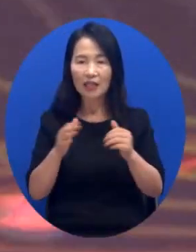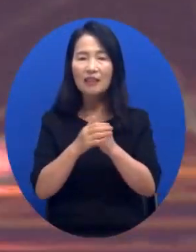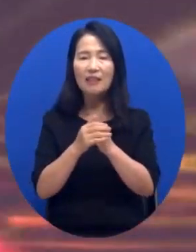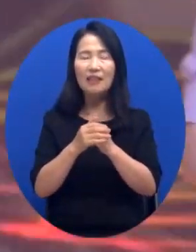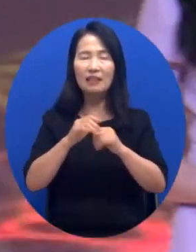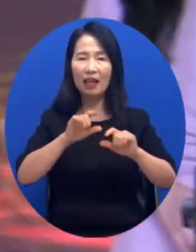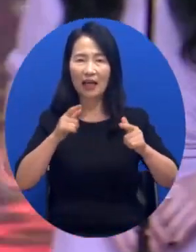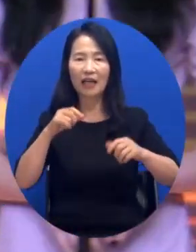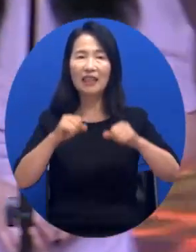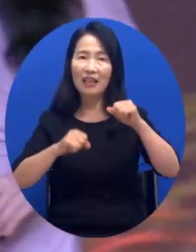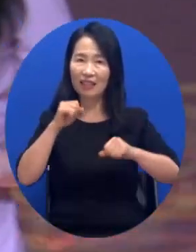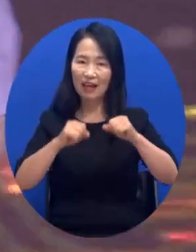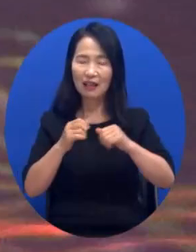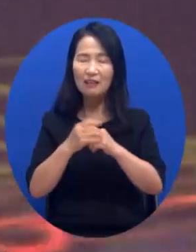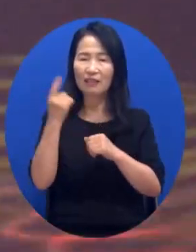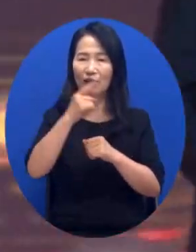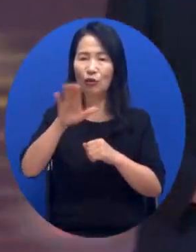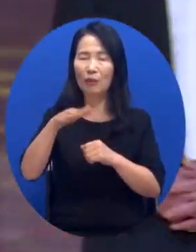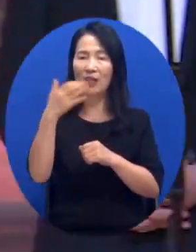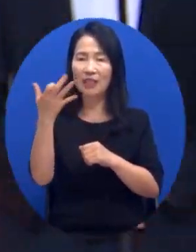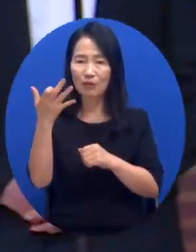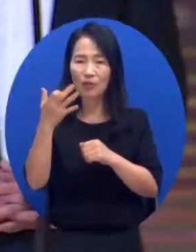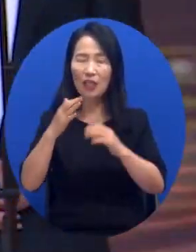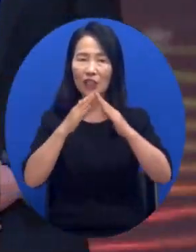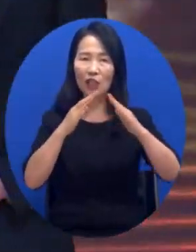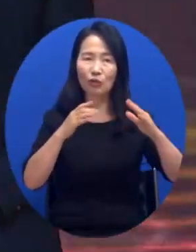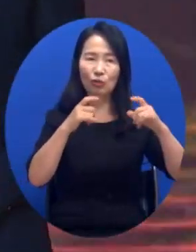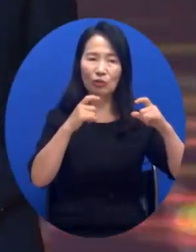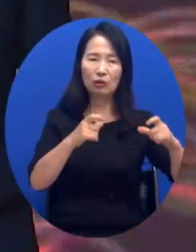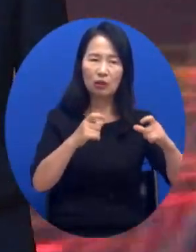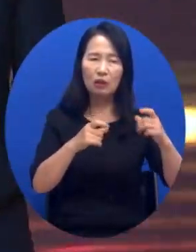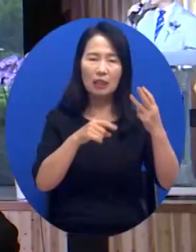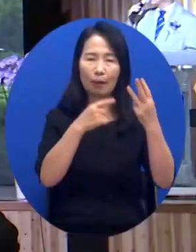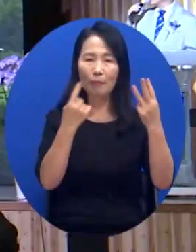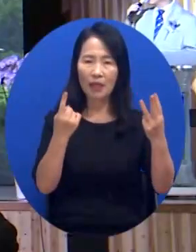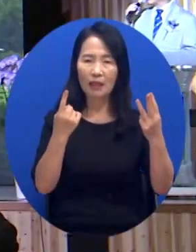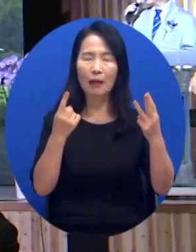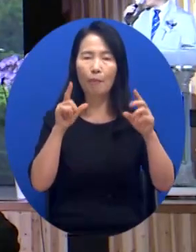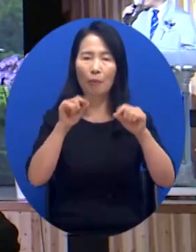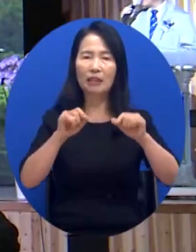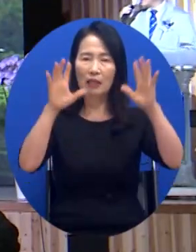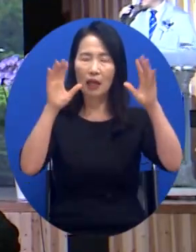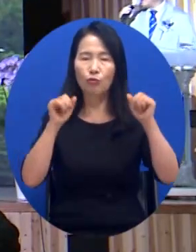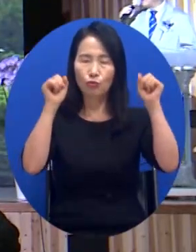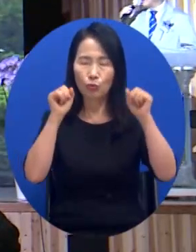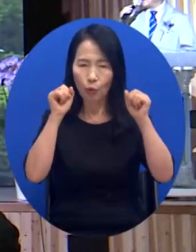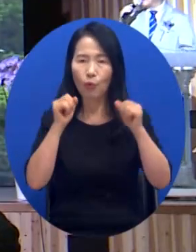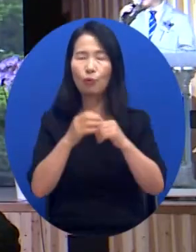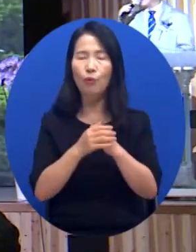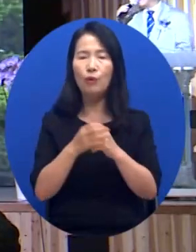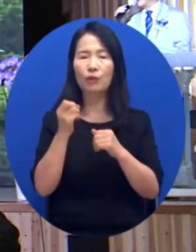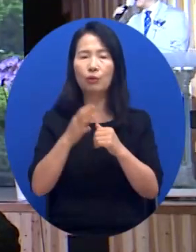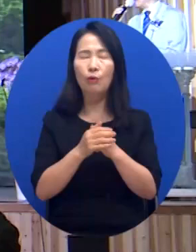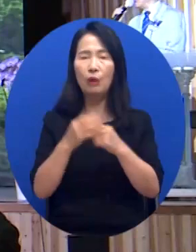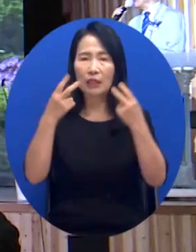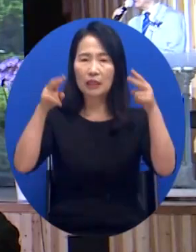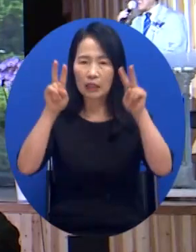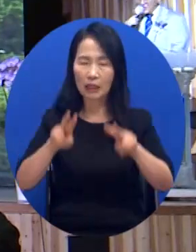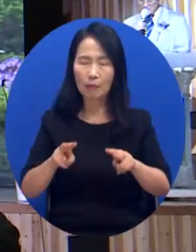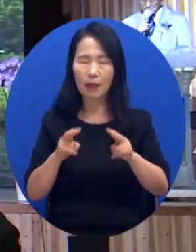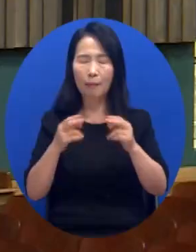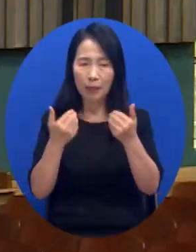채워졌습니다. 1919년 전주지역 3.1 만세운동을 주도하고 1937년에는 신사참배에